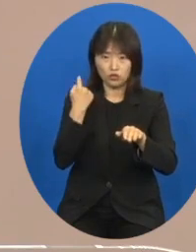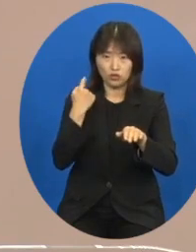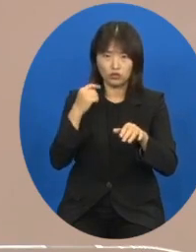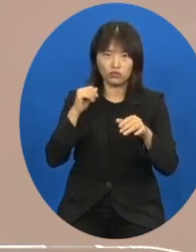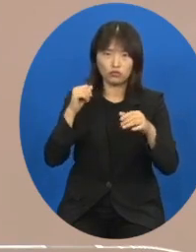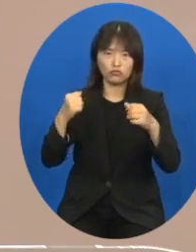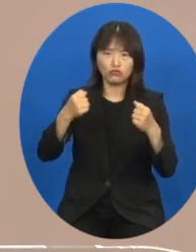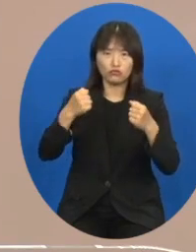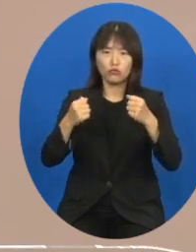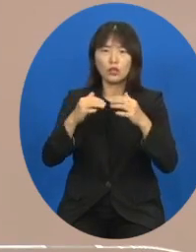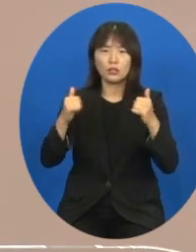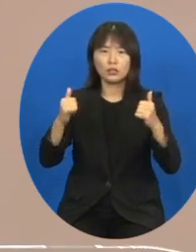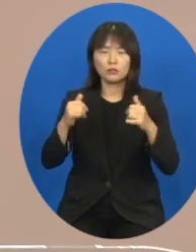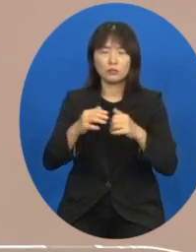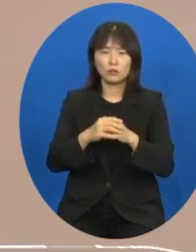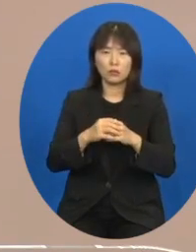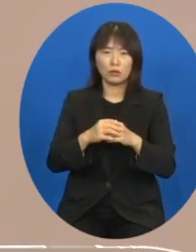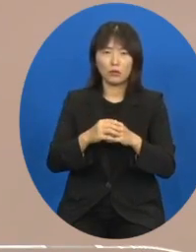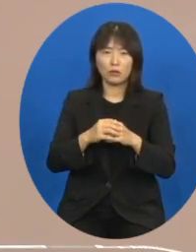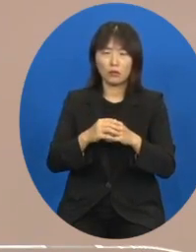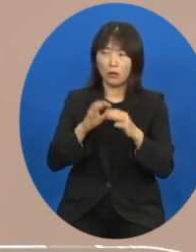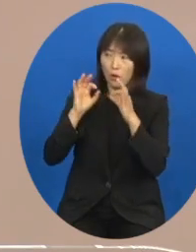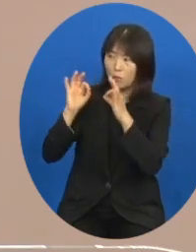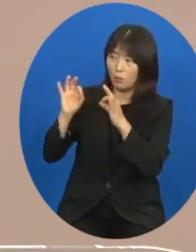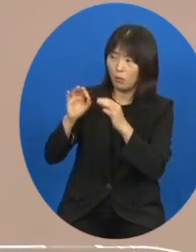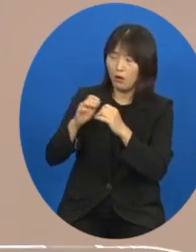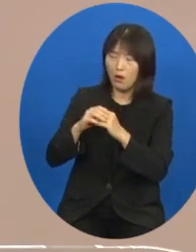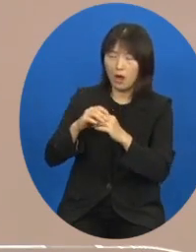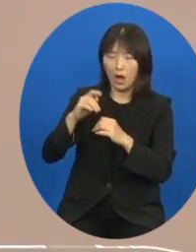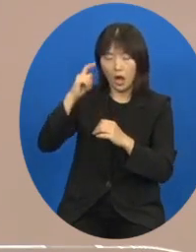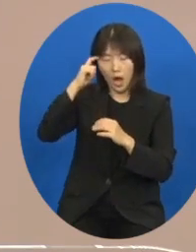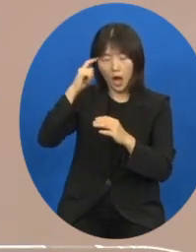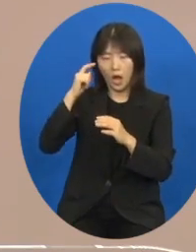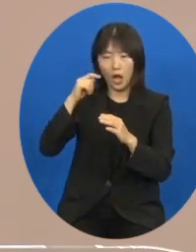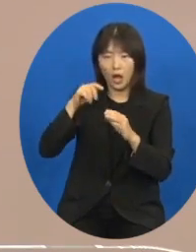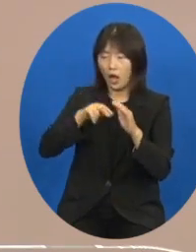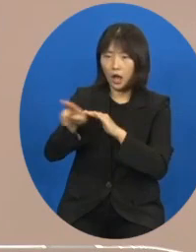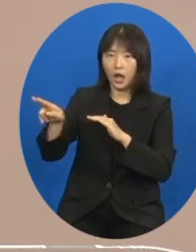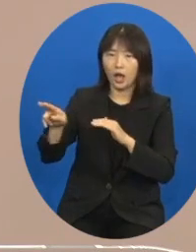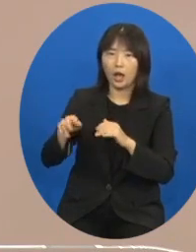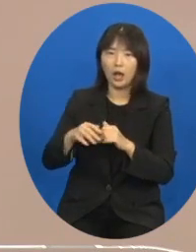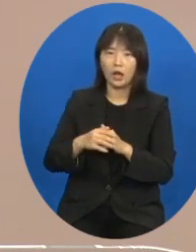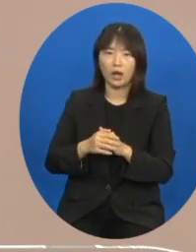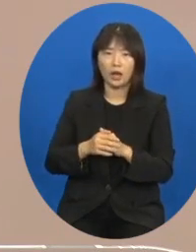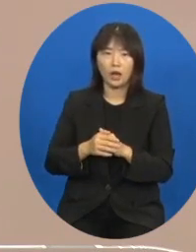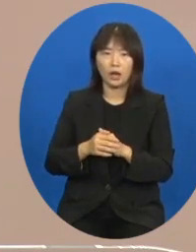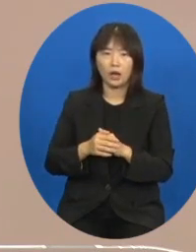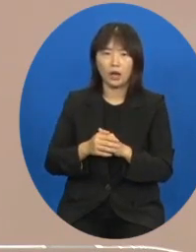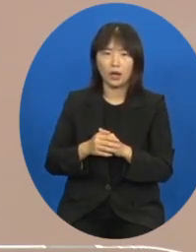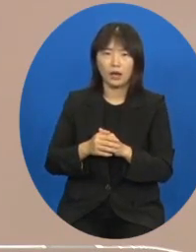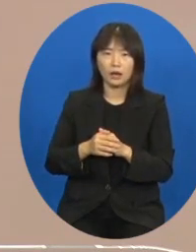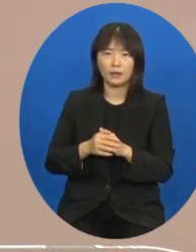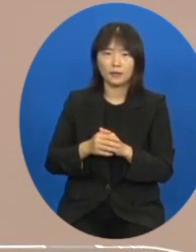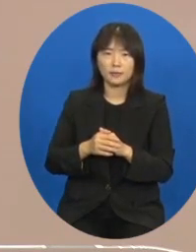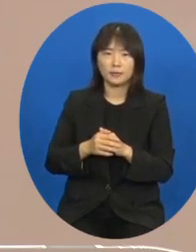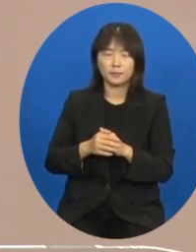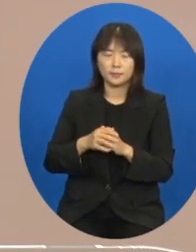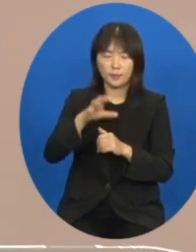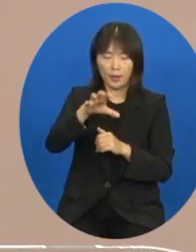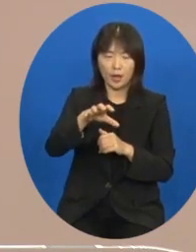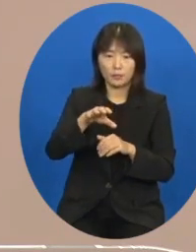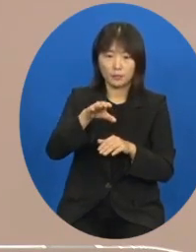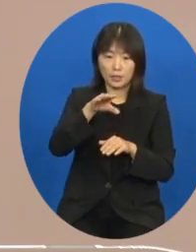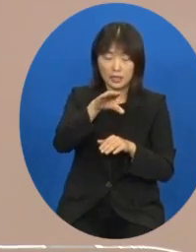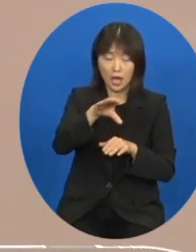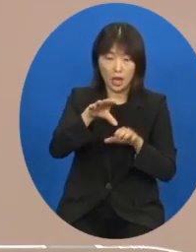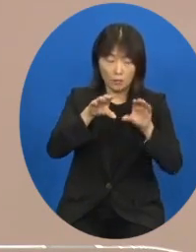분이 보니까, 백미러를 보니까 정신이 하나도 없어 보이더래요. 아마 딴 정신 팔다가 앞에 차가 멈추는